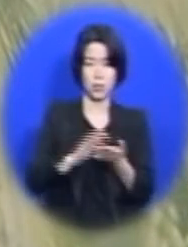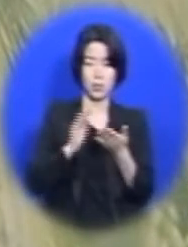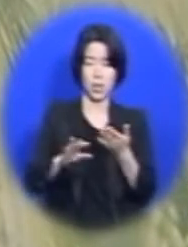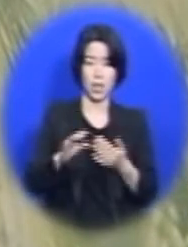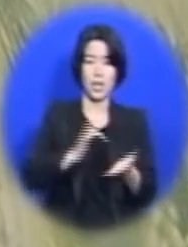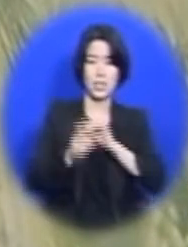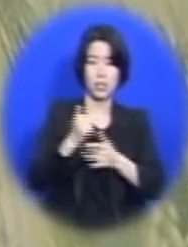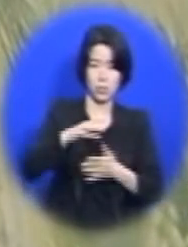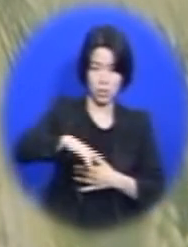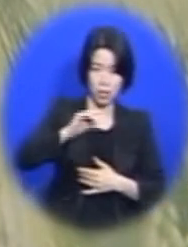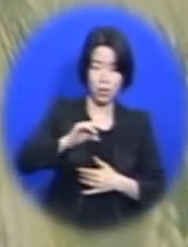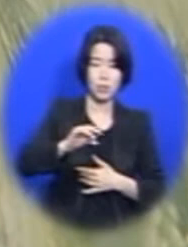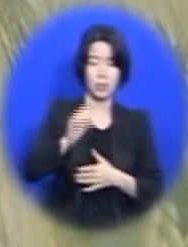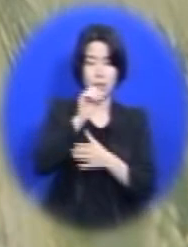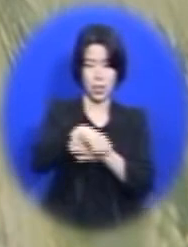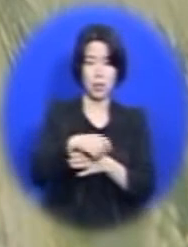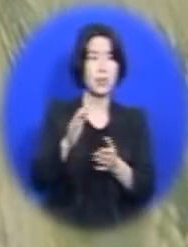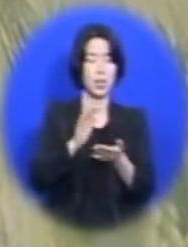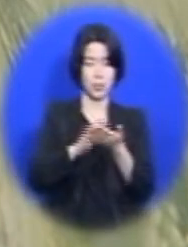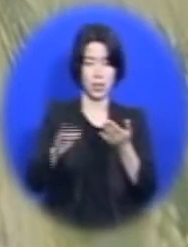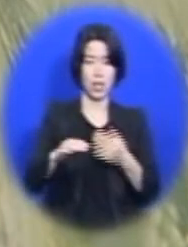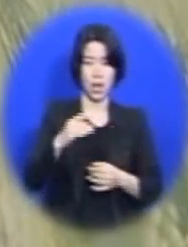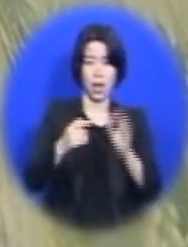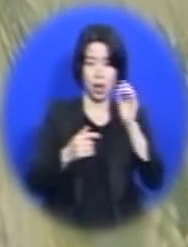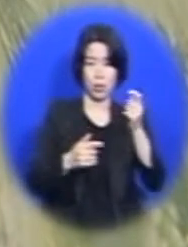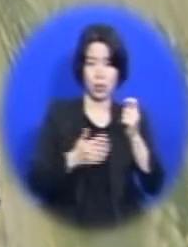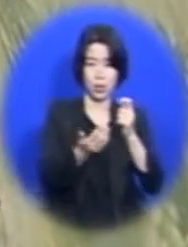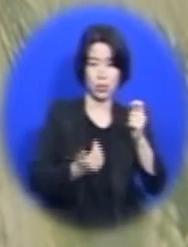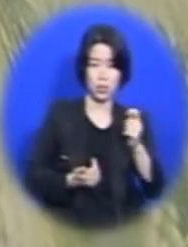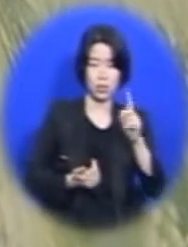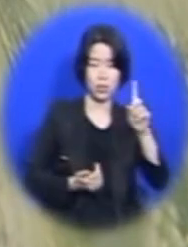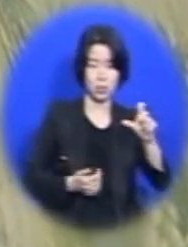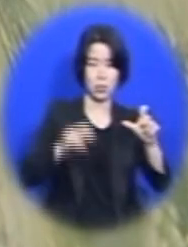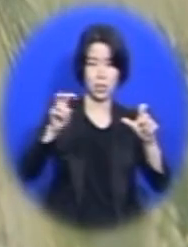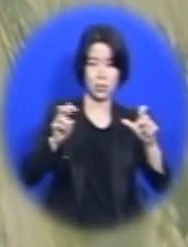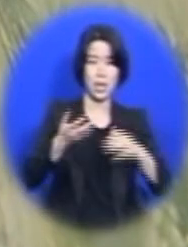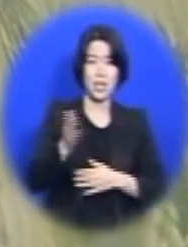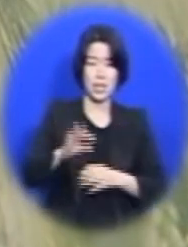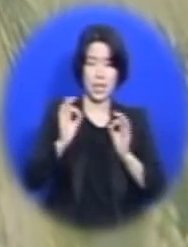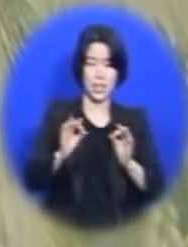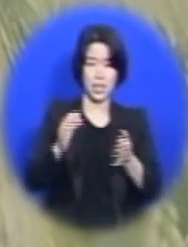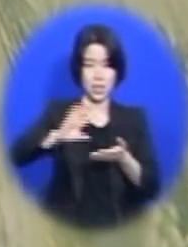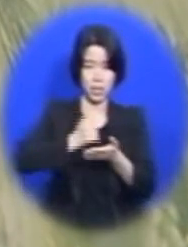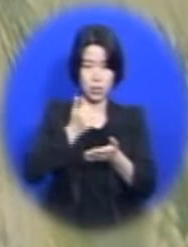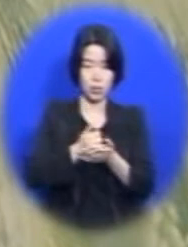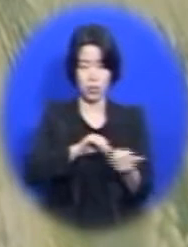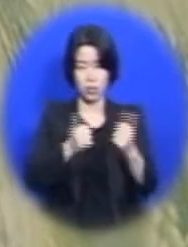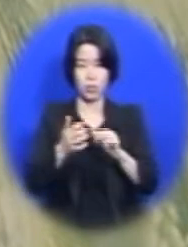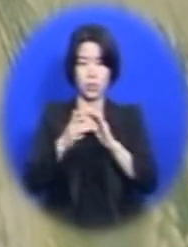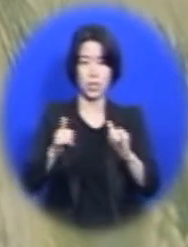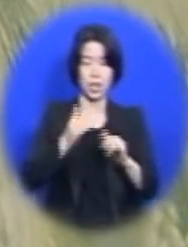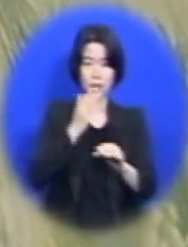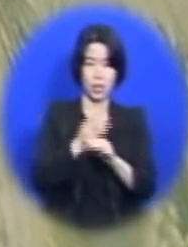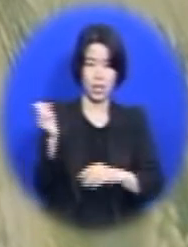첫 열매이신 분입니다. 고린도전서 15장 20절에 그러나 이제 그리스도께서 죽은 자